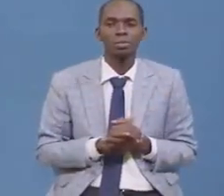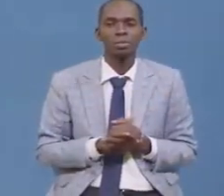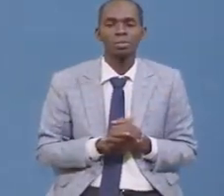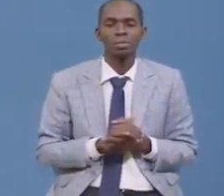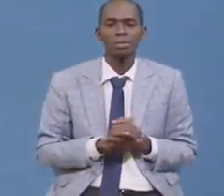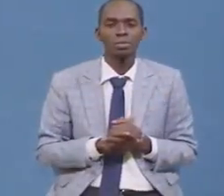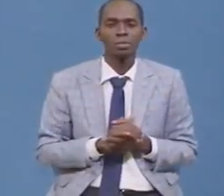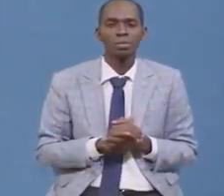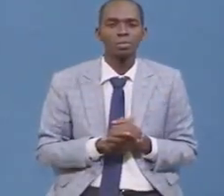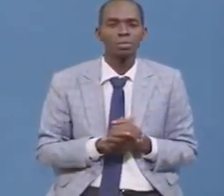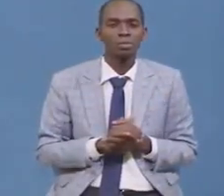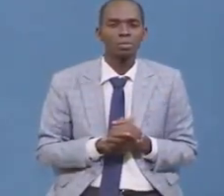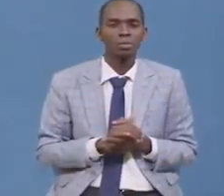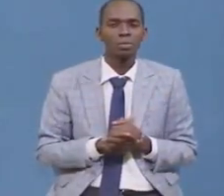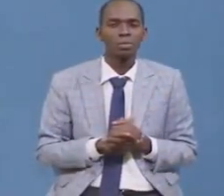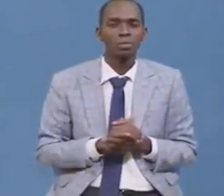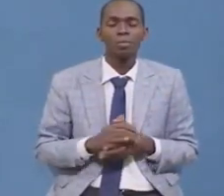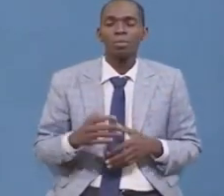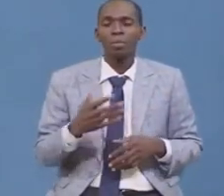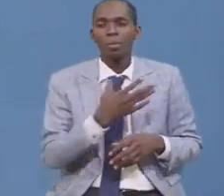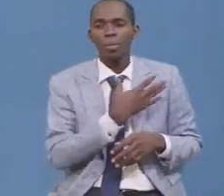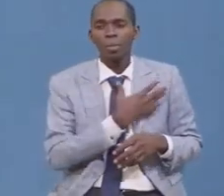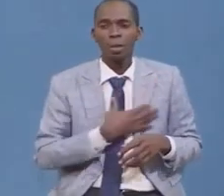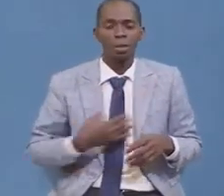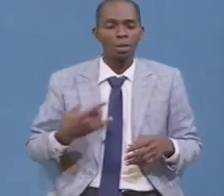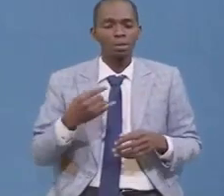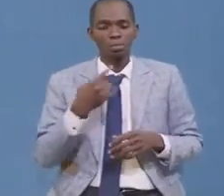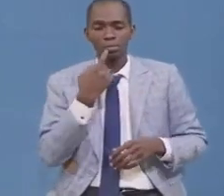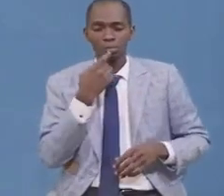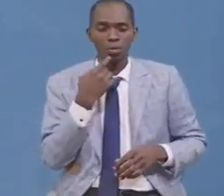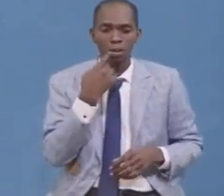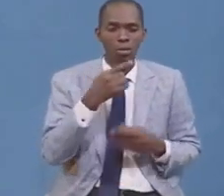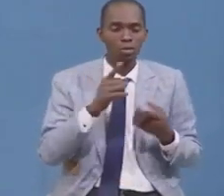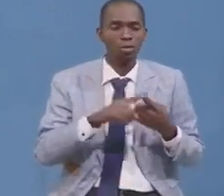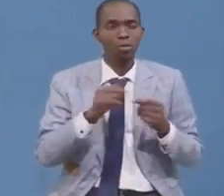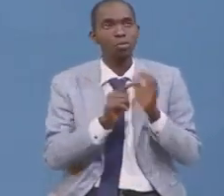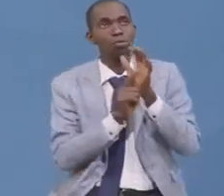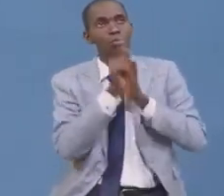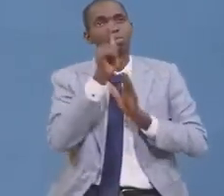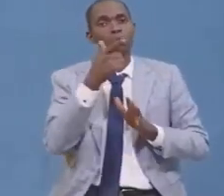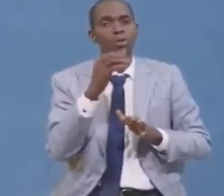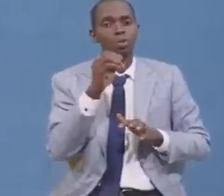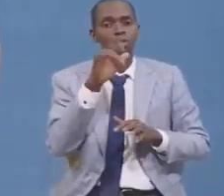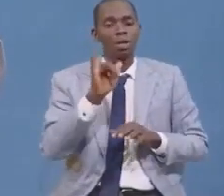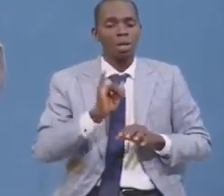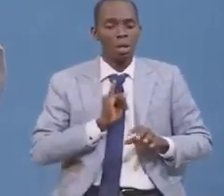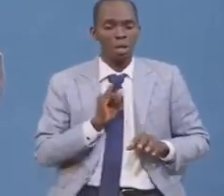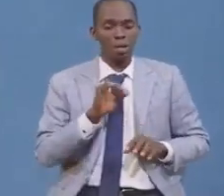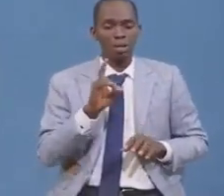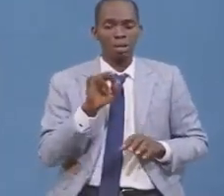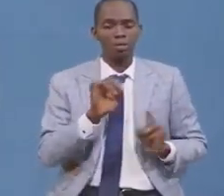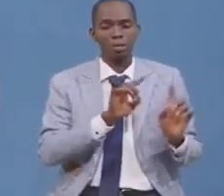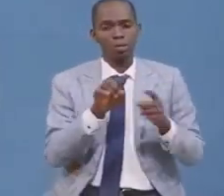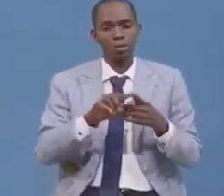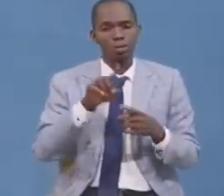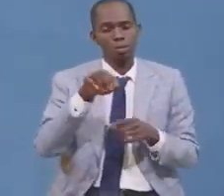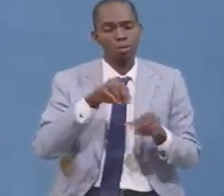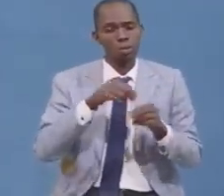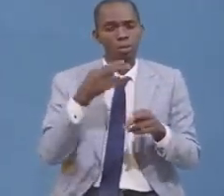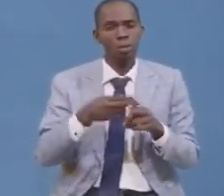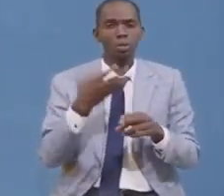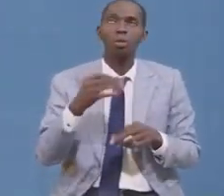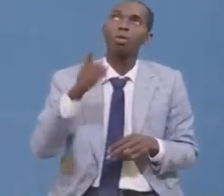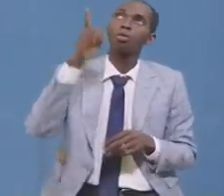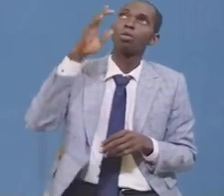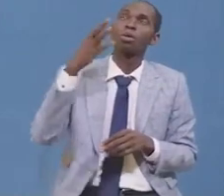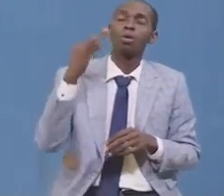ప్రవేశిస్తారు, వారు రక్షించబడతారు. And he says, I come to you in the name of the God of Israel that you have